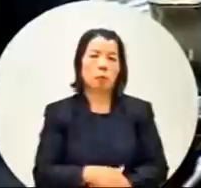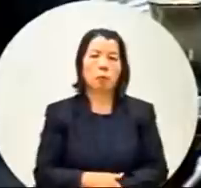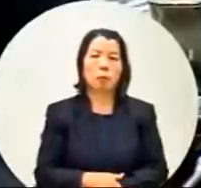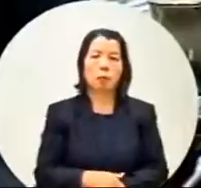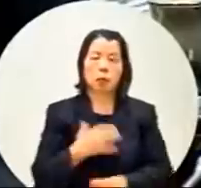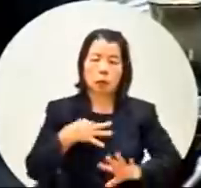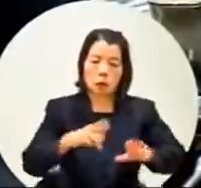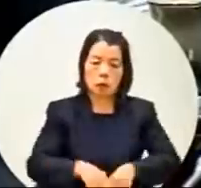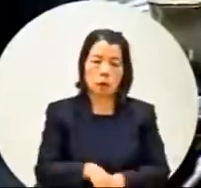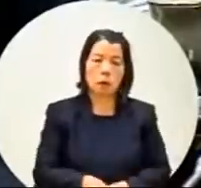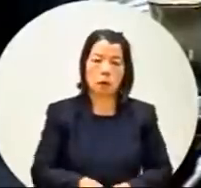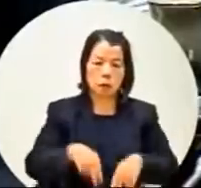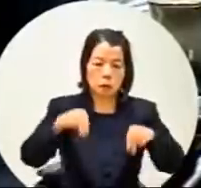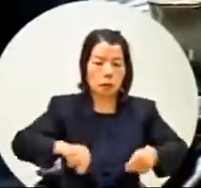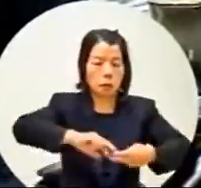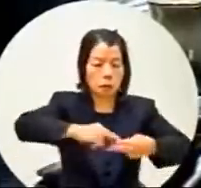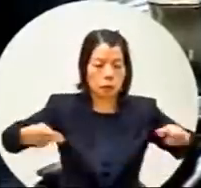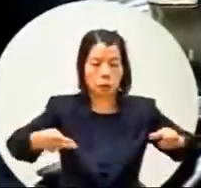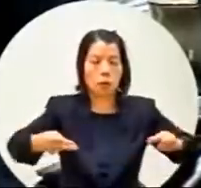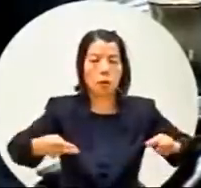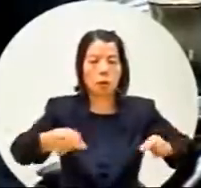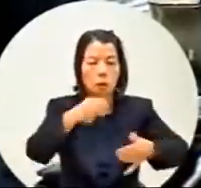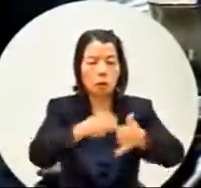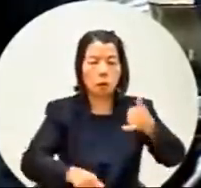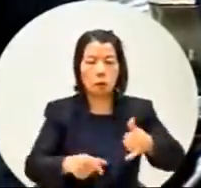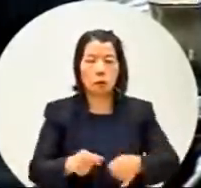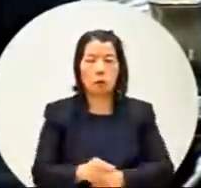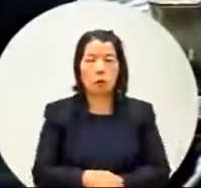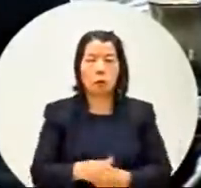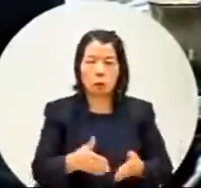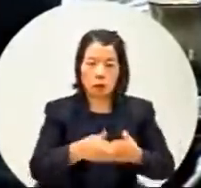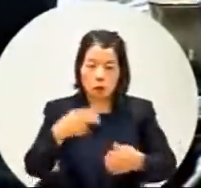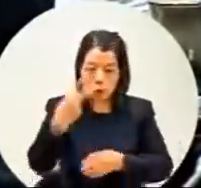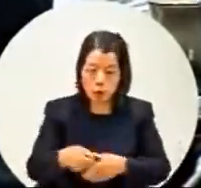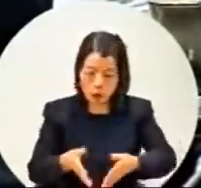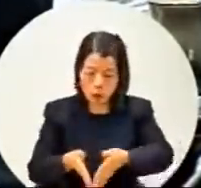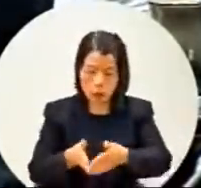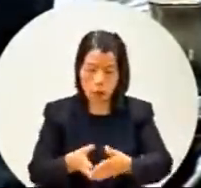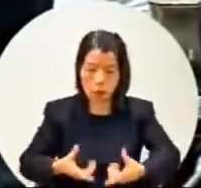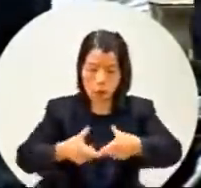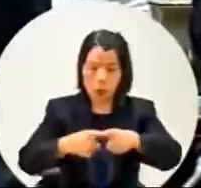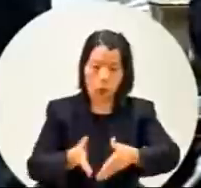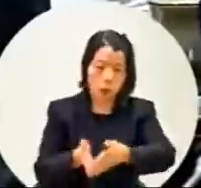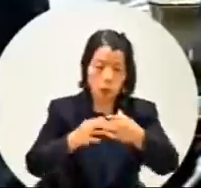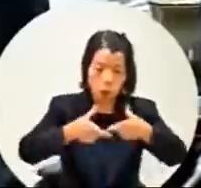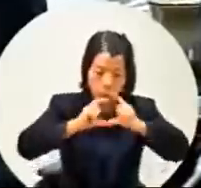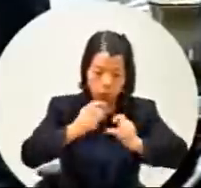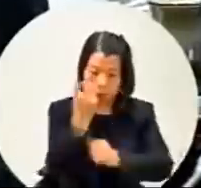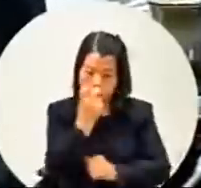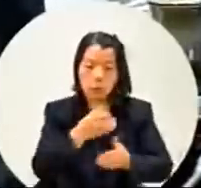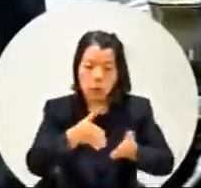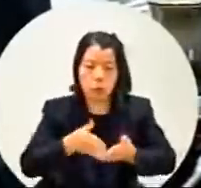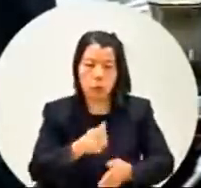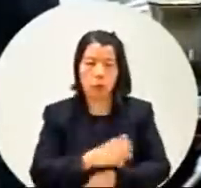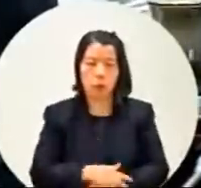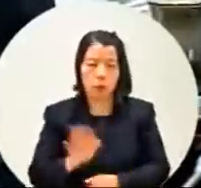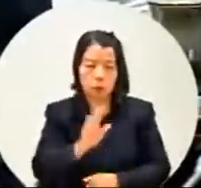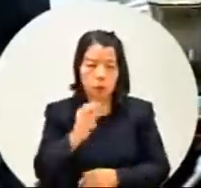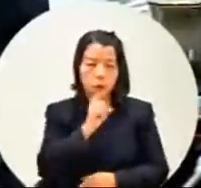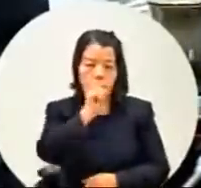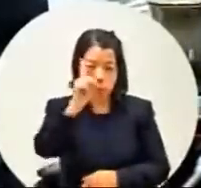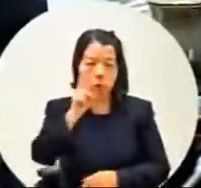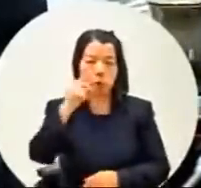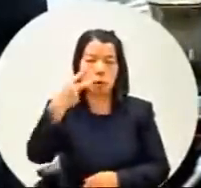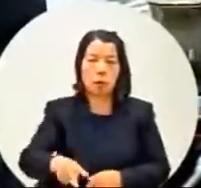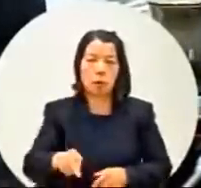不代表结案，牵结随时可以再查， 是 这个跟不起诉不一样，不起诉你一定要有